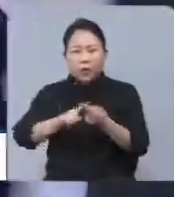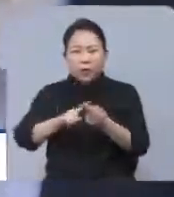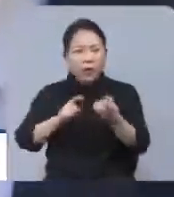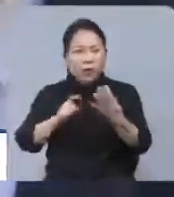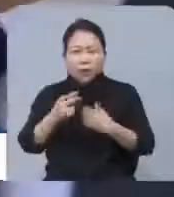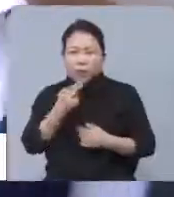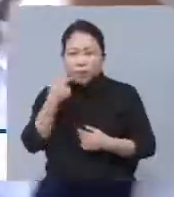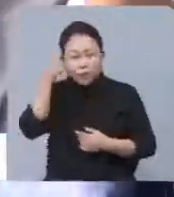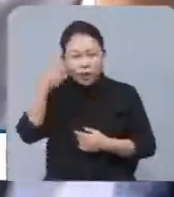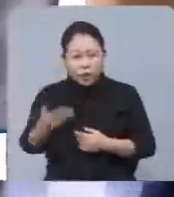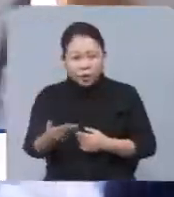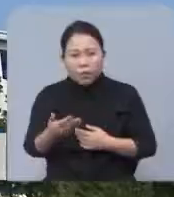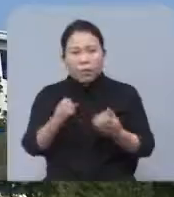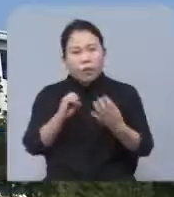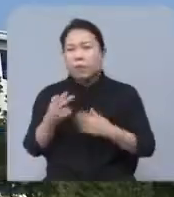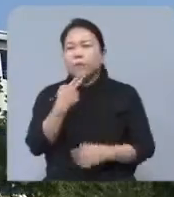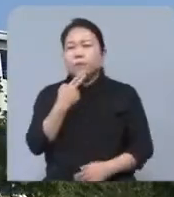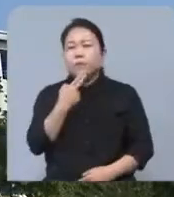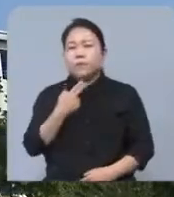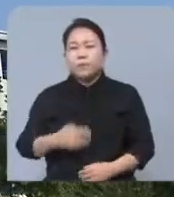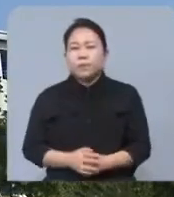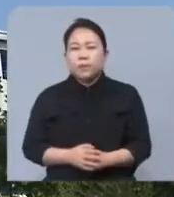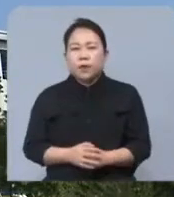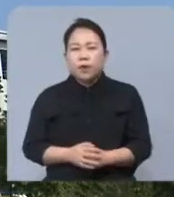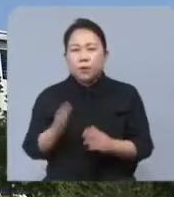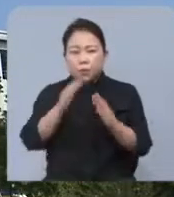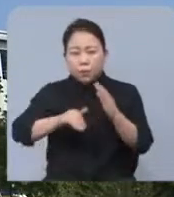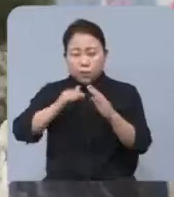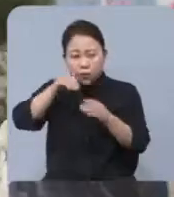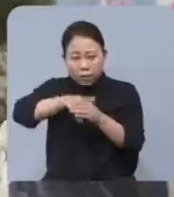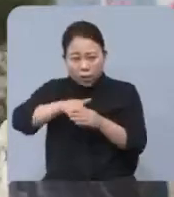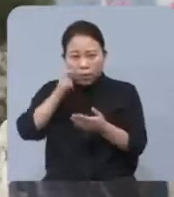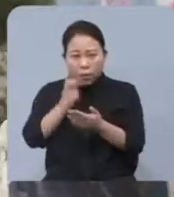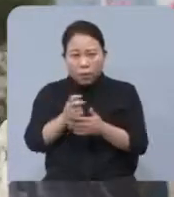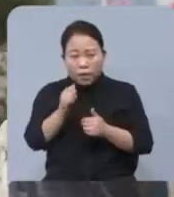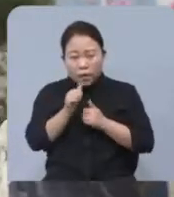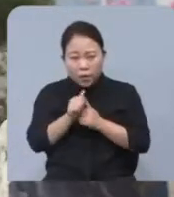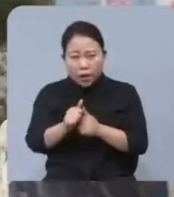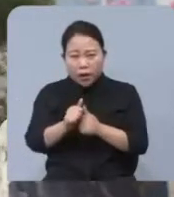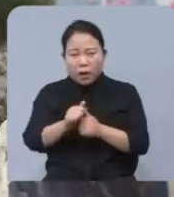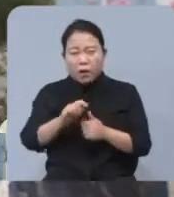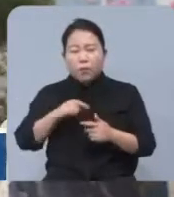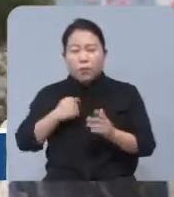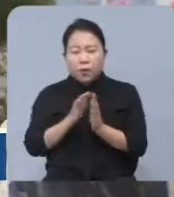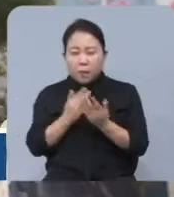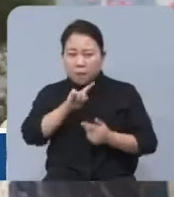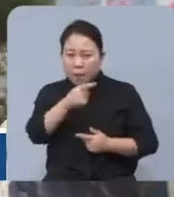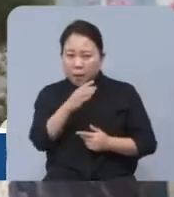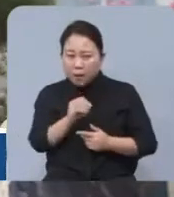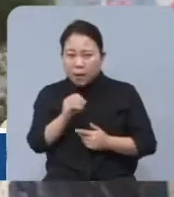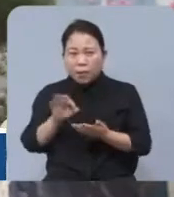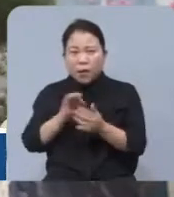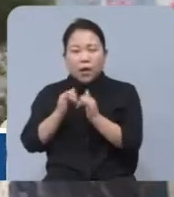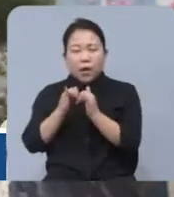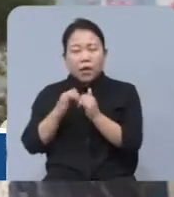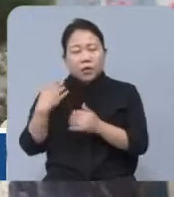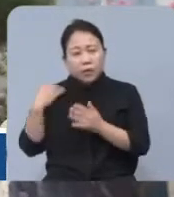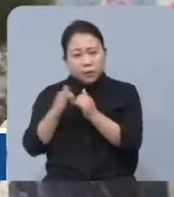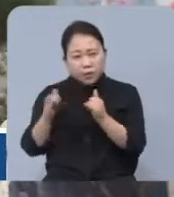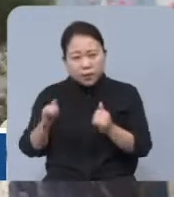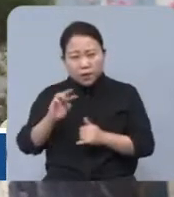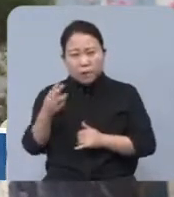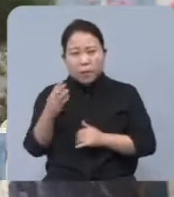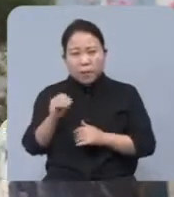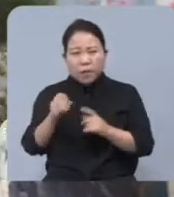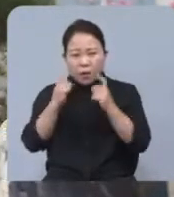용 됩니다 4 공직 성도 법상 본인은 벌금 100만원 3개 책임자는 벌금 300만원 이상의